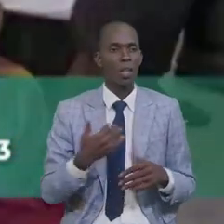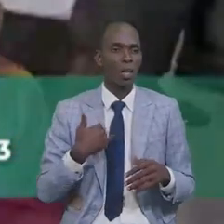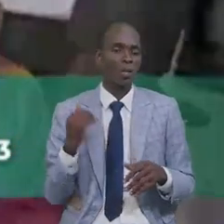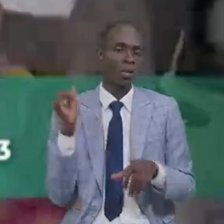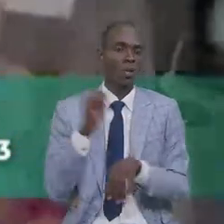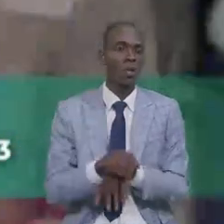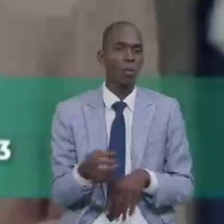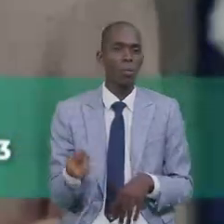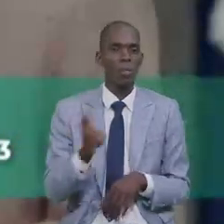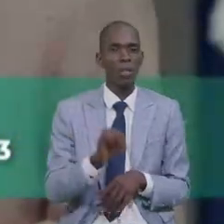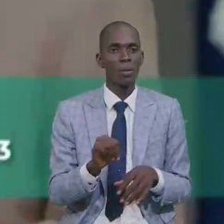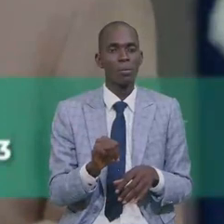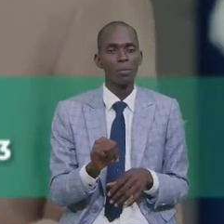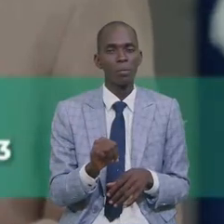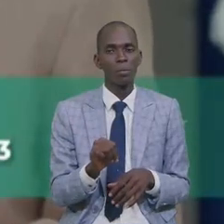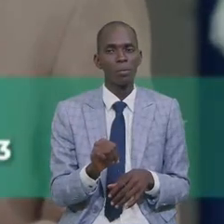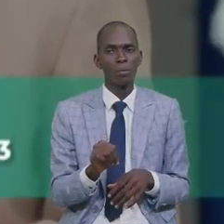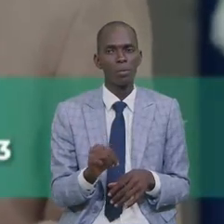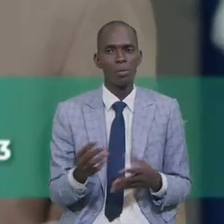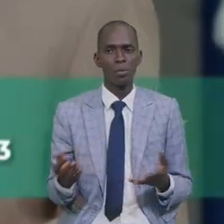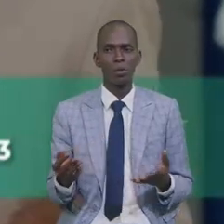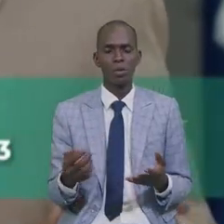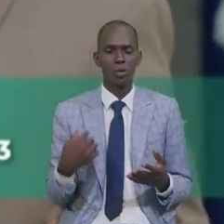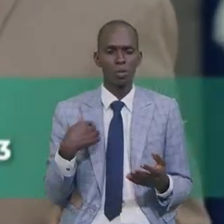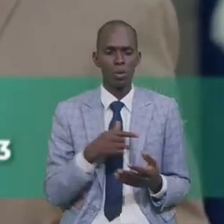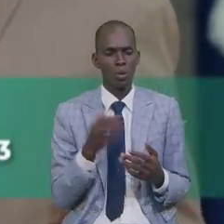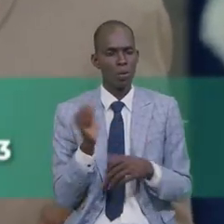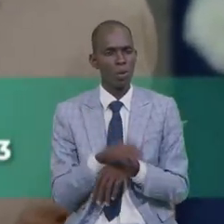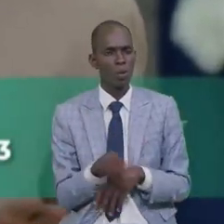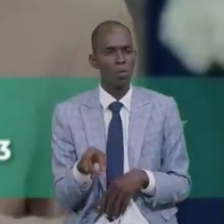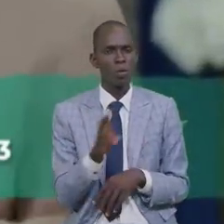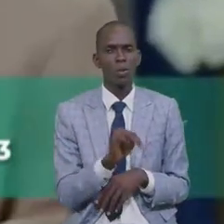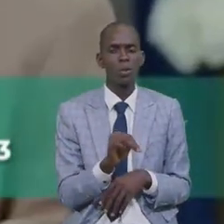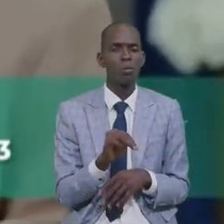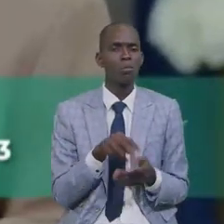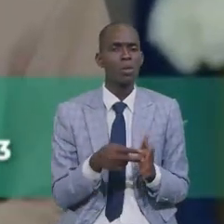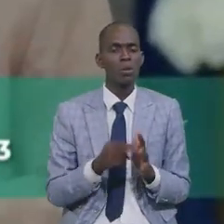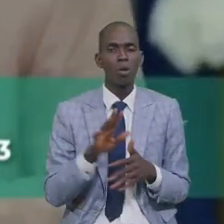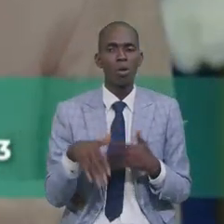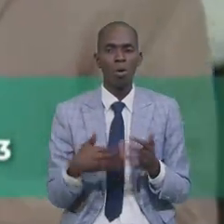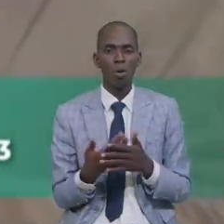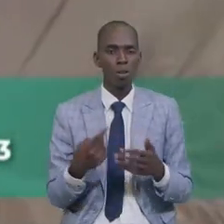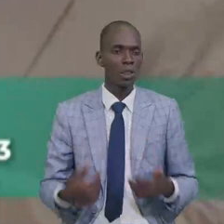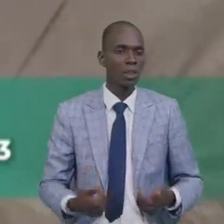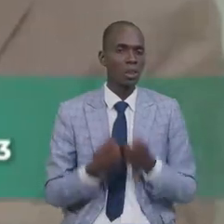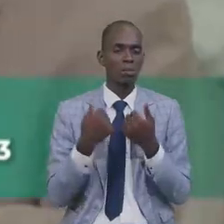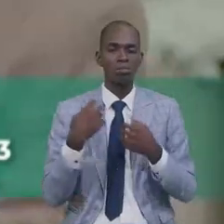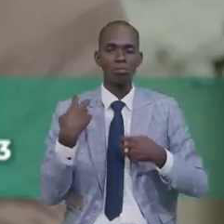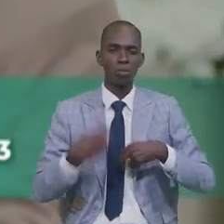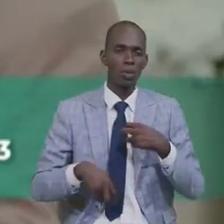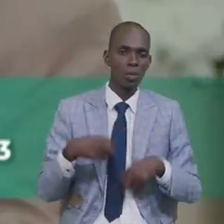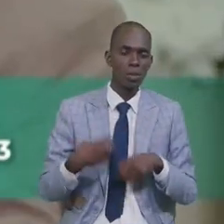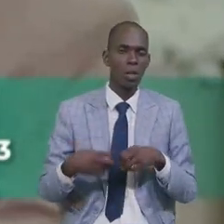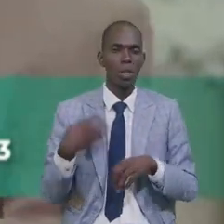Vous, petits enfants, vous êtes de Dieu et vous les avez vaincus. Comment est-ce que je peux les vaincre? Ces difficultés,